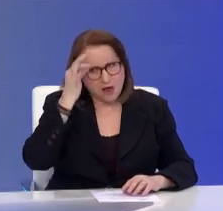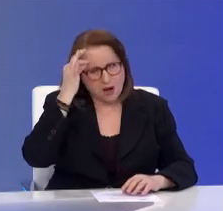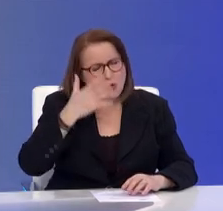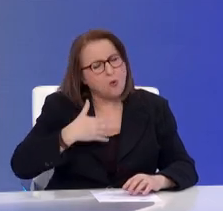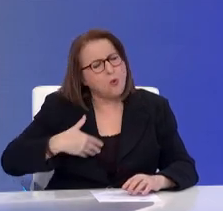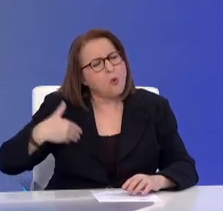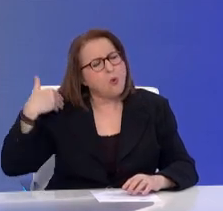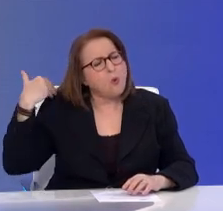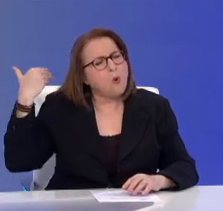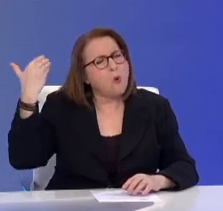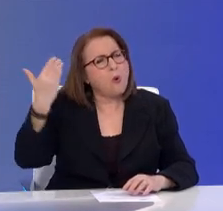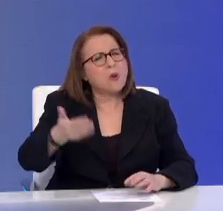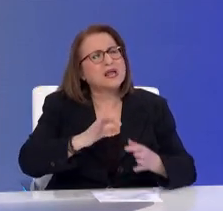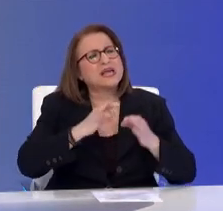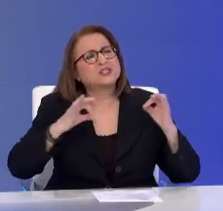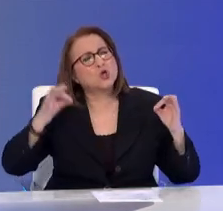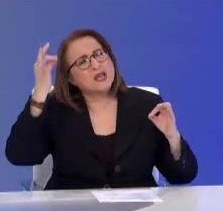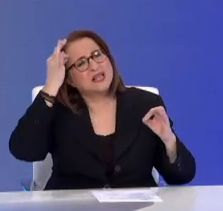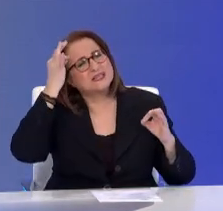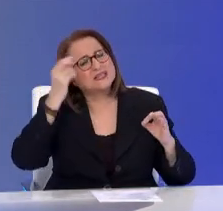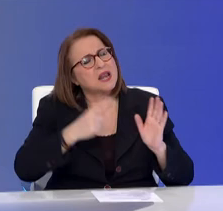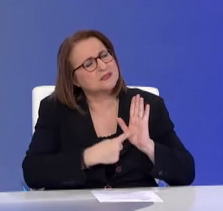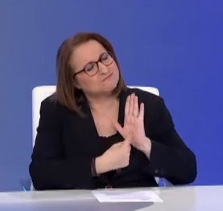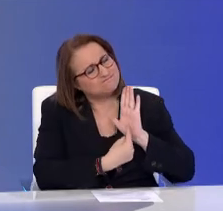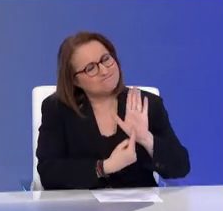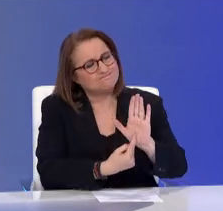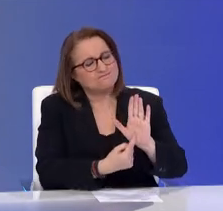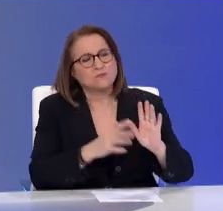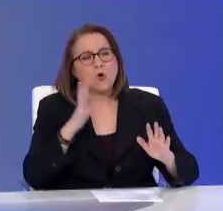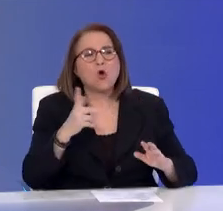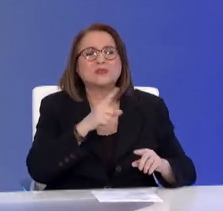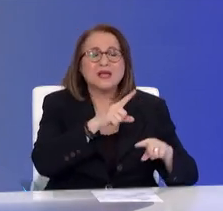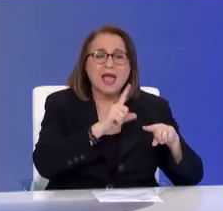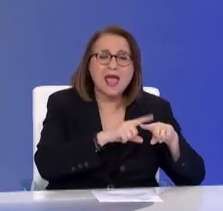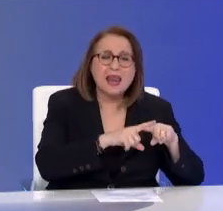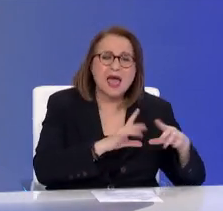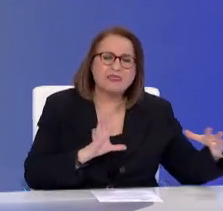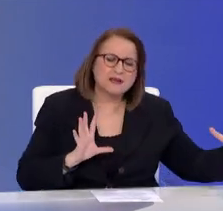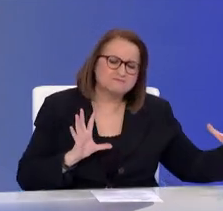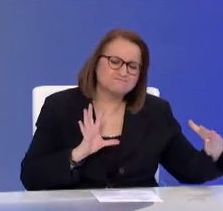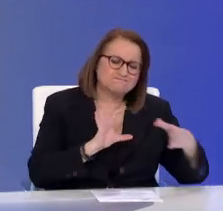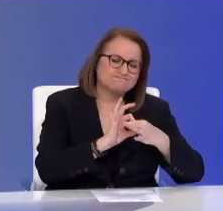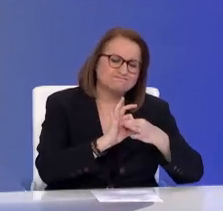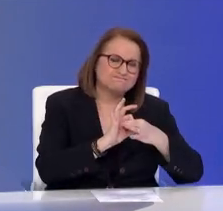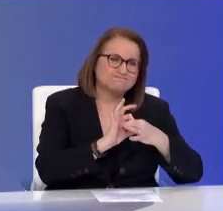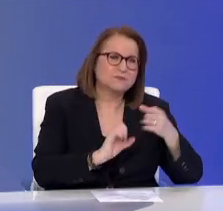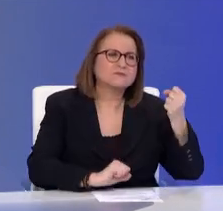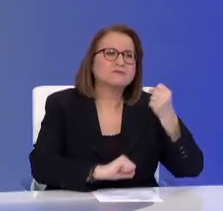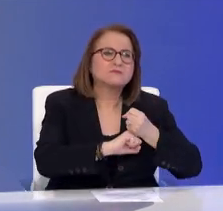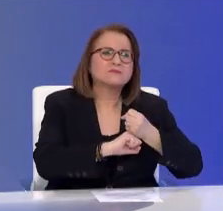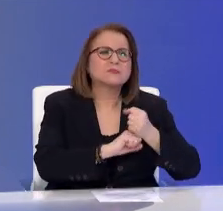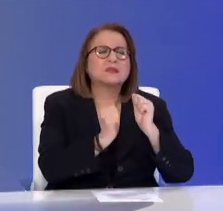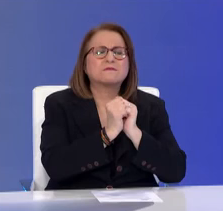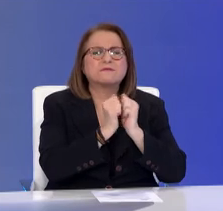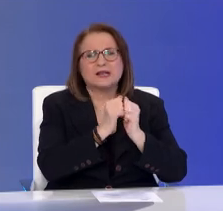κοινωνία της Γαλλίας ανέκαθεν υπήρξε φίλη της Ελλάδος. Αγγίχτηκε